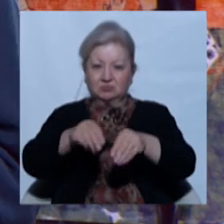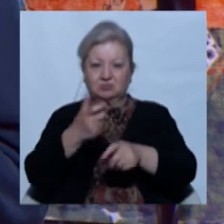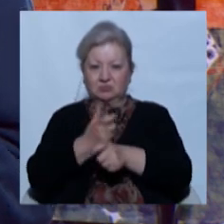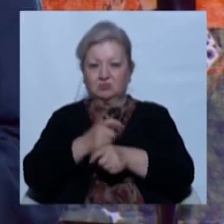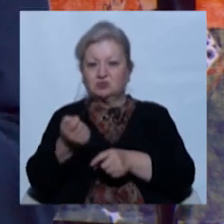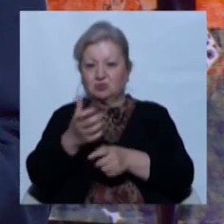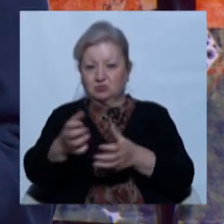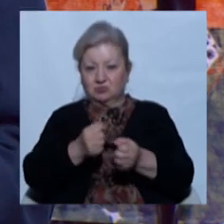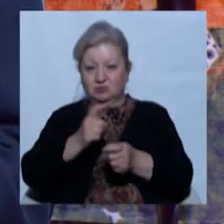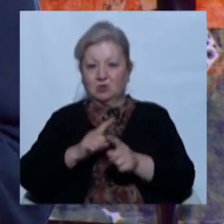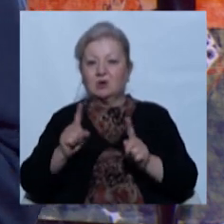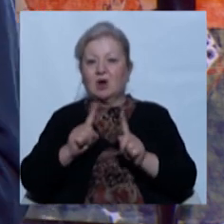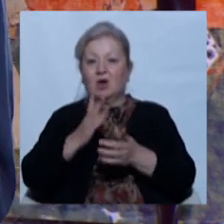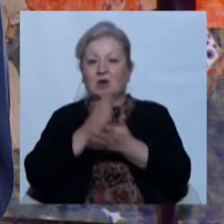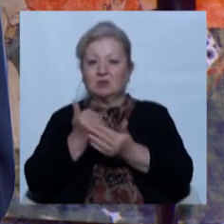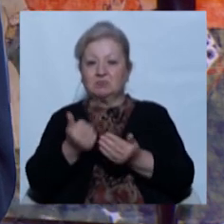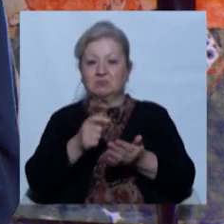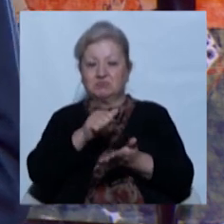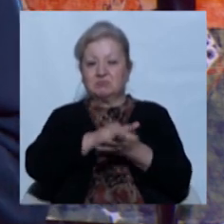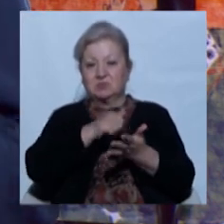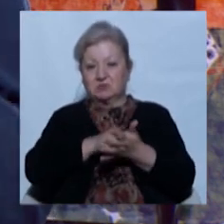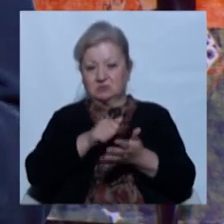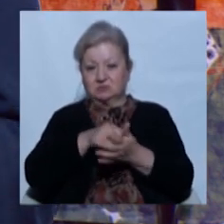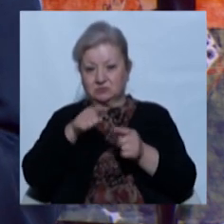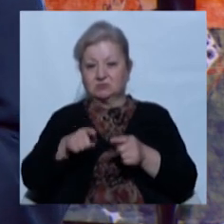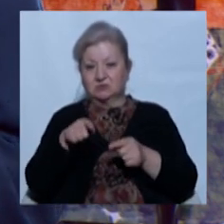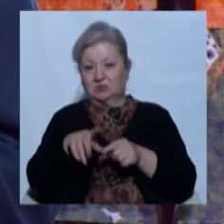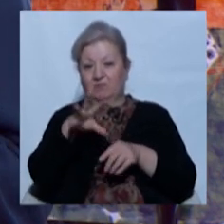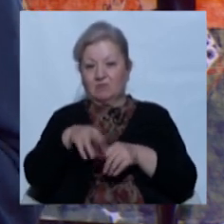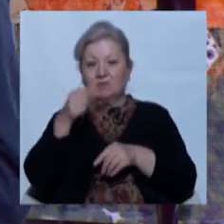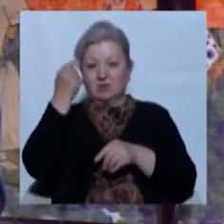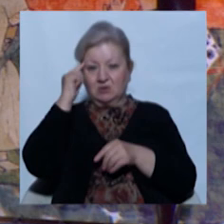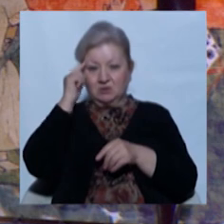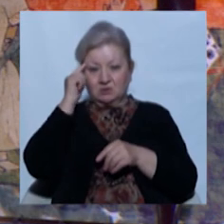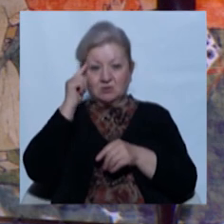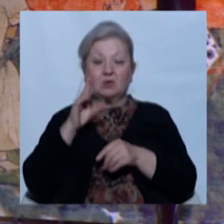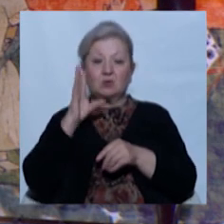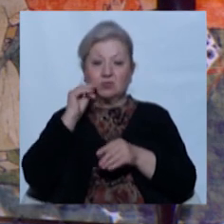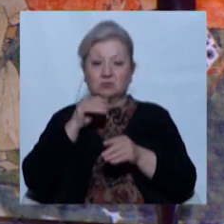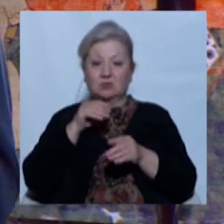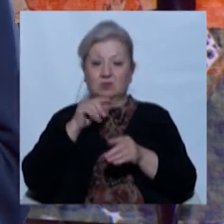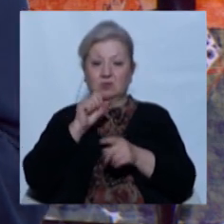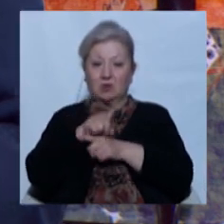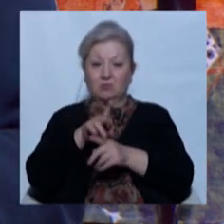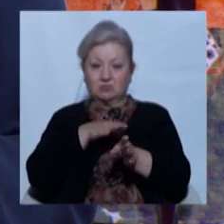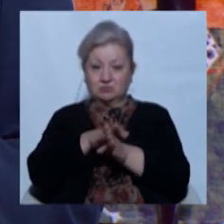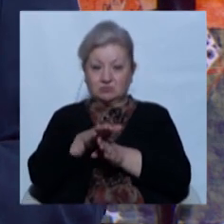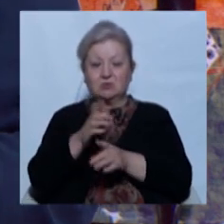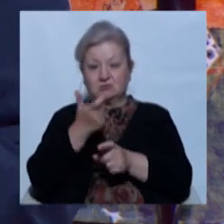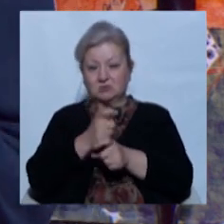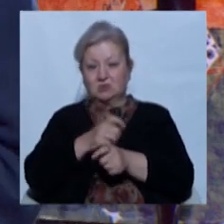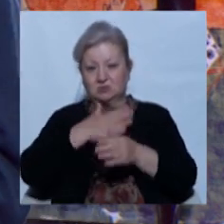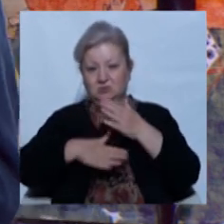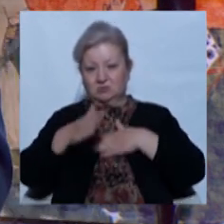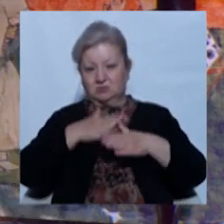მთიან რეგიონებში. რა არის ამის მიზეზი? ამაზე რო იფიქროთ, და რა თქმა უნდა, როდესაც დავალებას შეასრულებთ, ისე და ისე ძალიან გაგვიხარდება, თუ